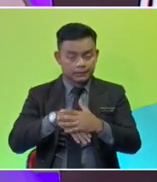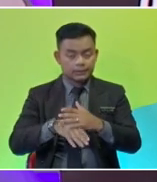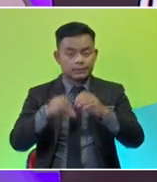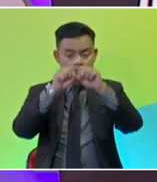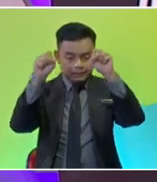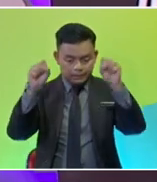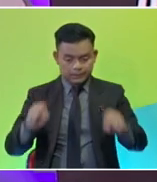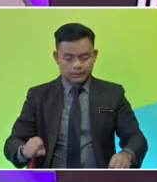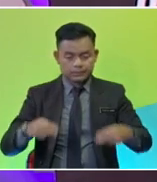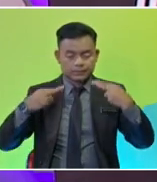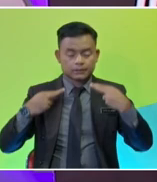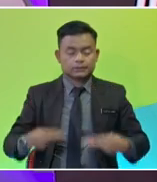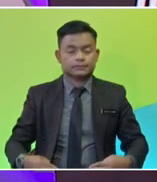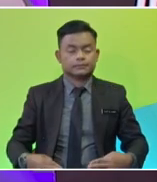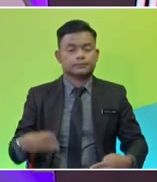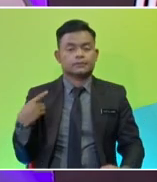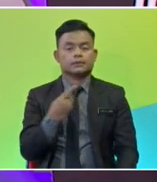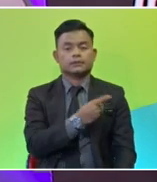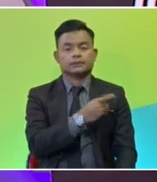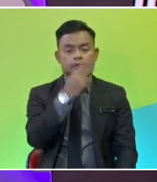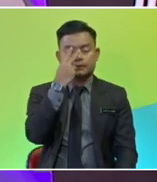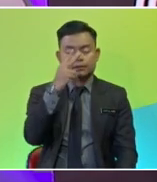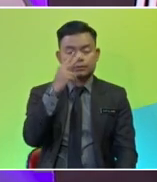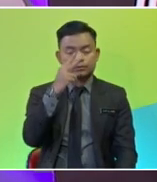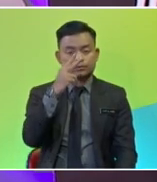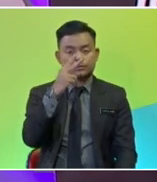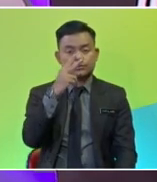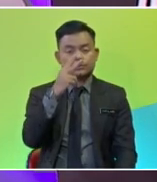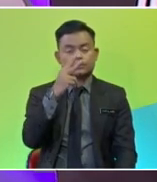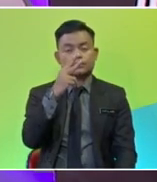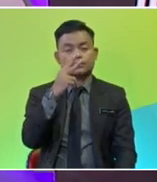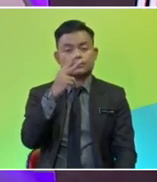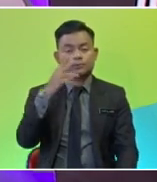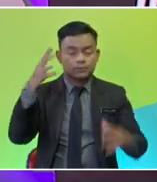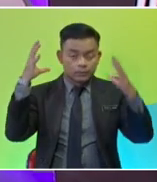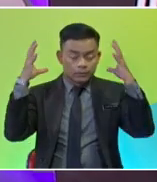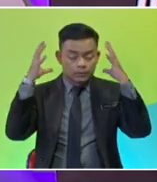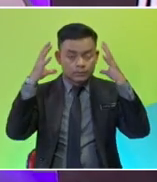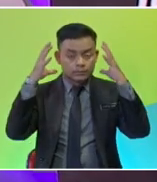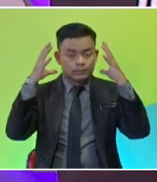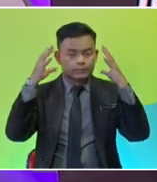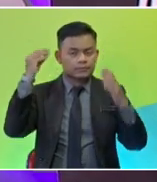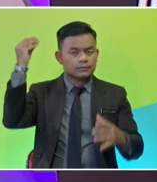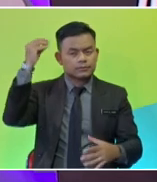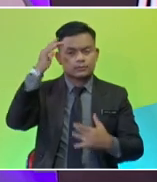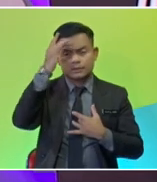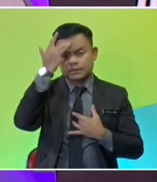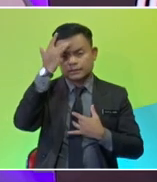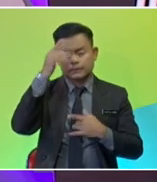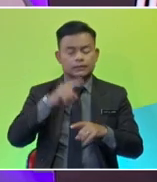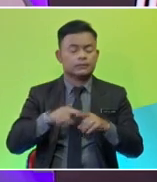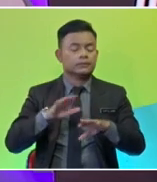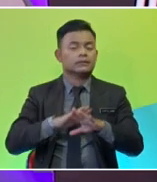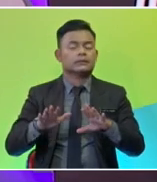murid menando bola mungkin akan rasa sakit tetapi ia tidak akan menceritakan bagian otak yang lebih utama jadi dia hanya